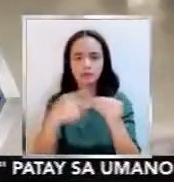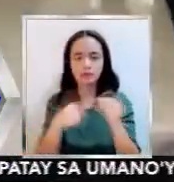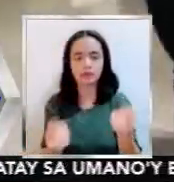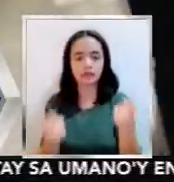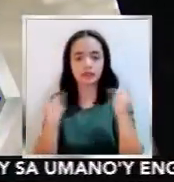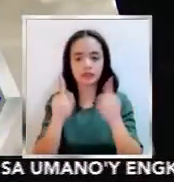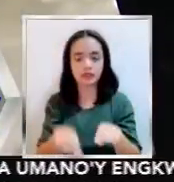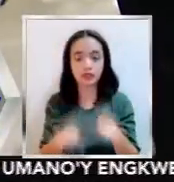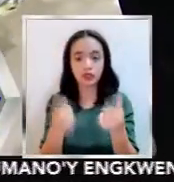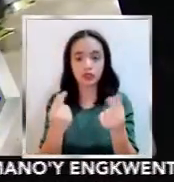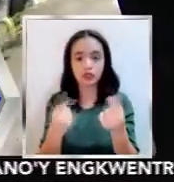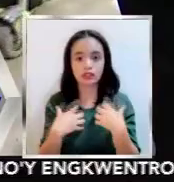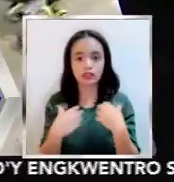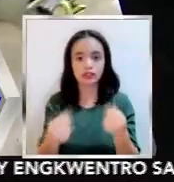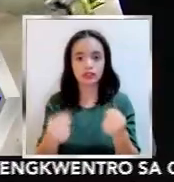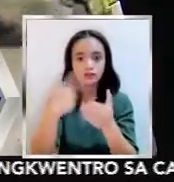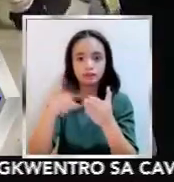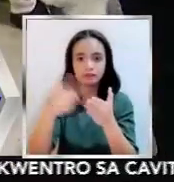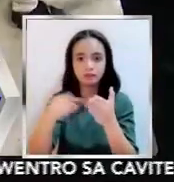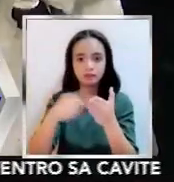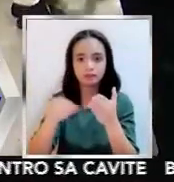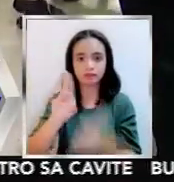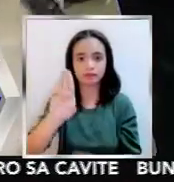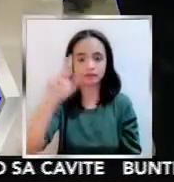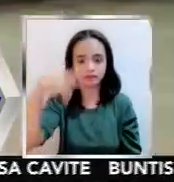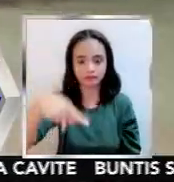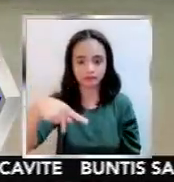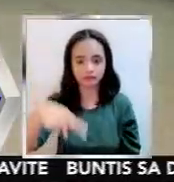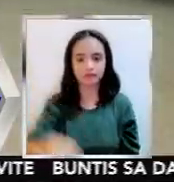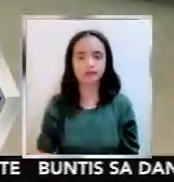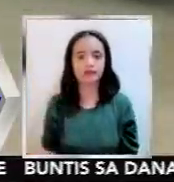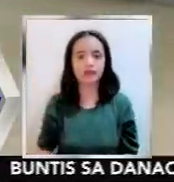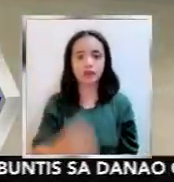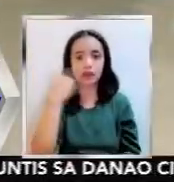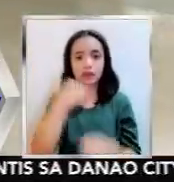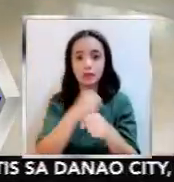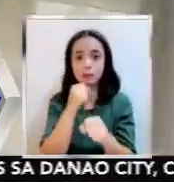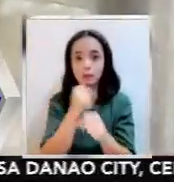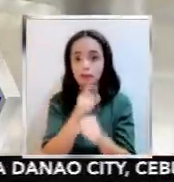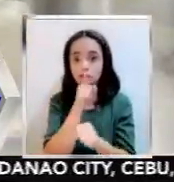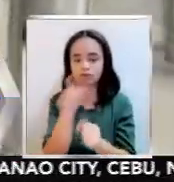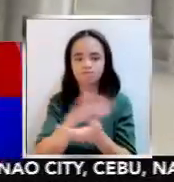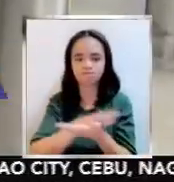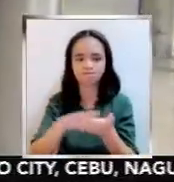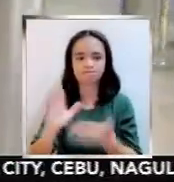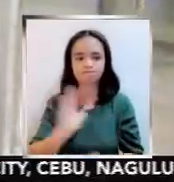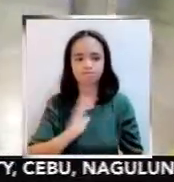check-up ng Department of Migrant Workers ang mga tripulante para masigurong nasa maayos silang kalagayan.